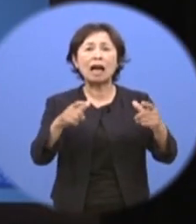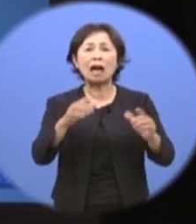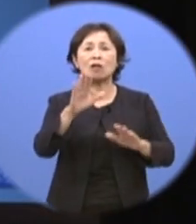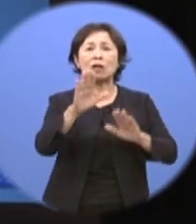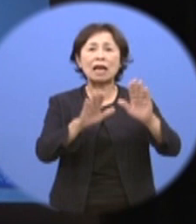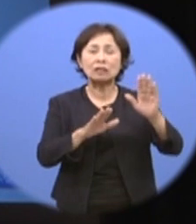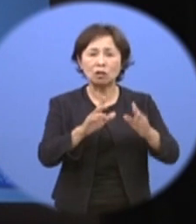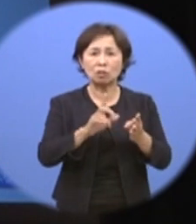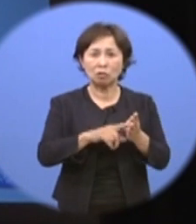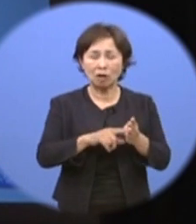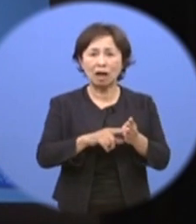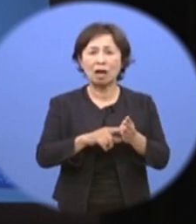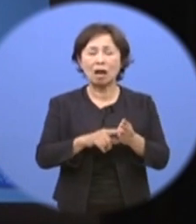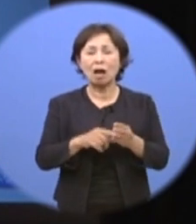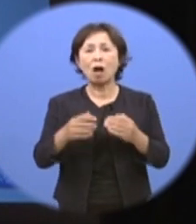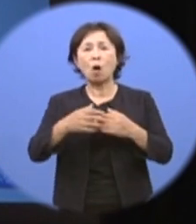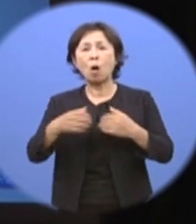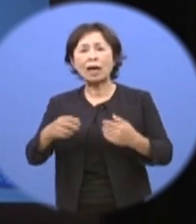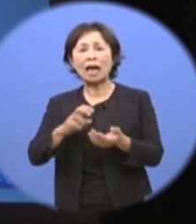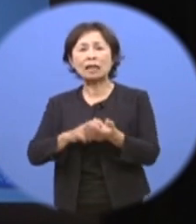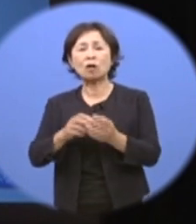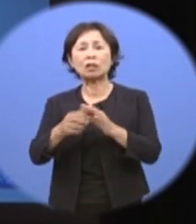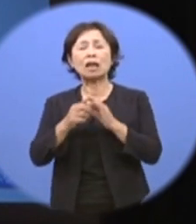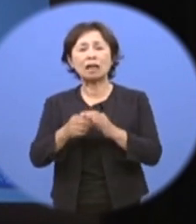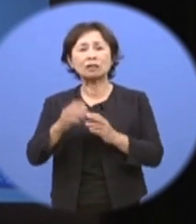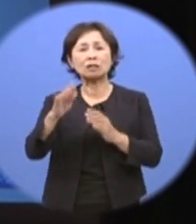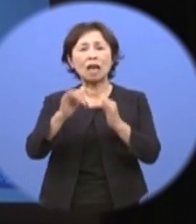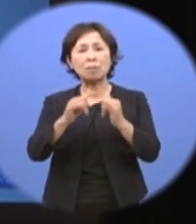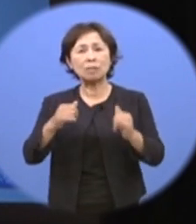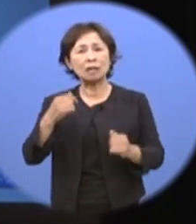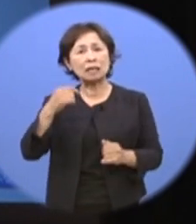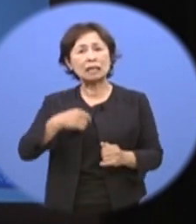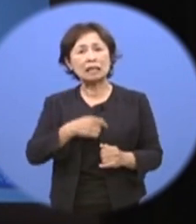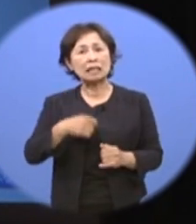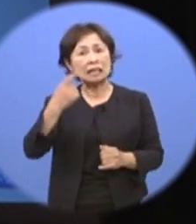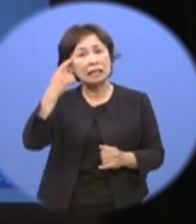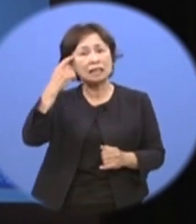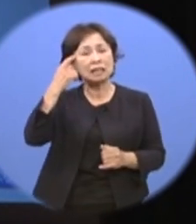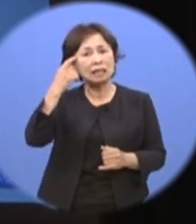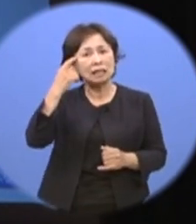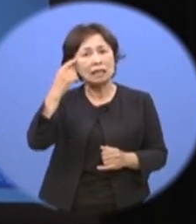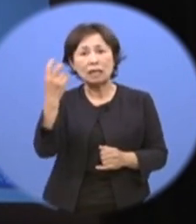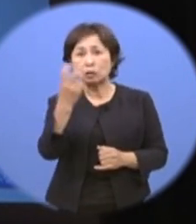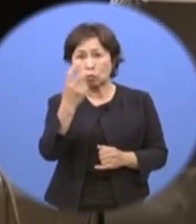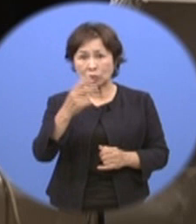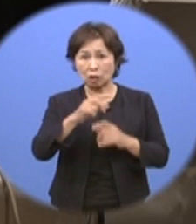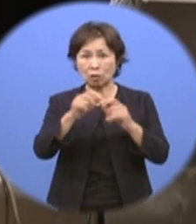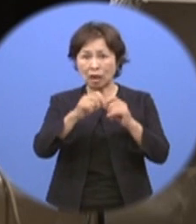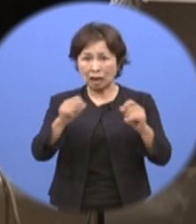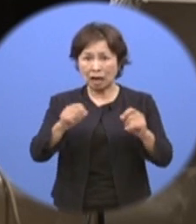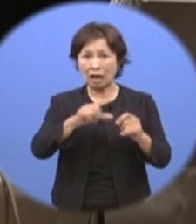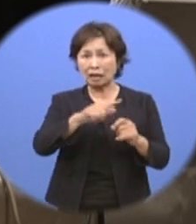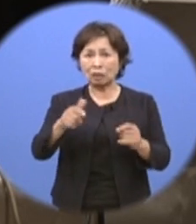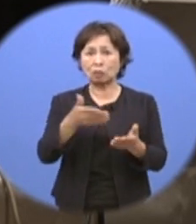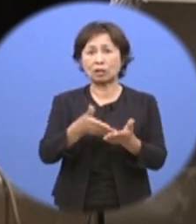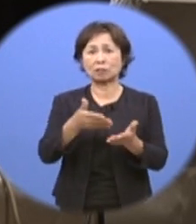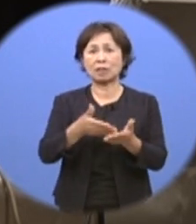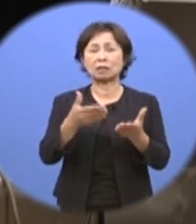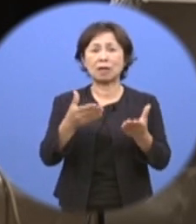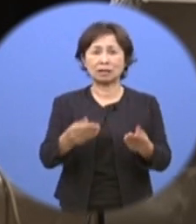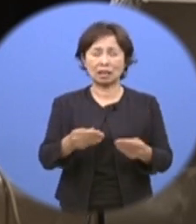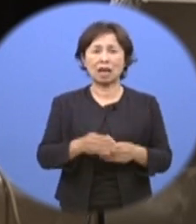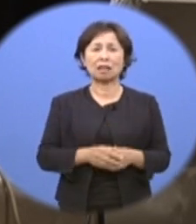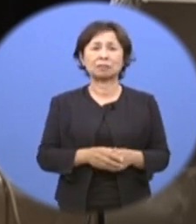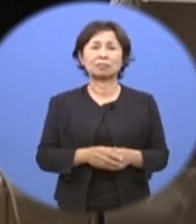実施した保健医療に関する県民意識調査の結果などを説明しました。また、自分が